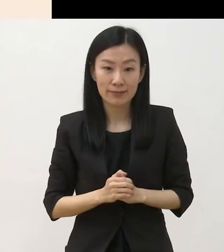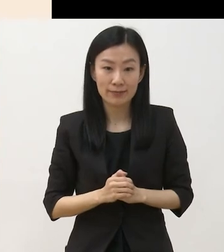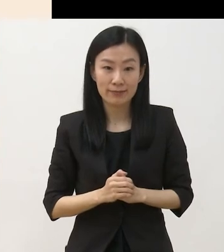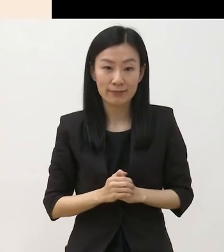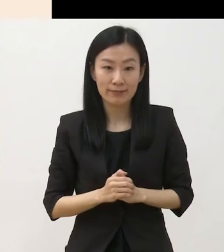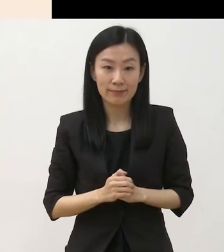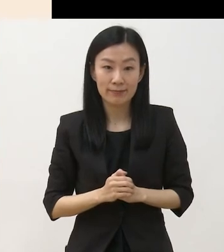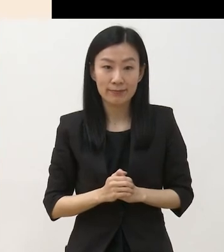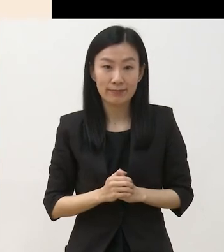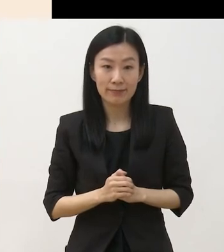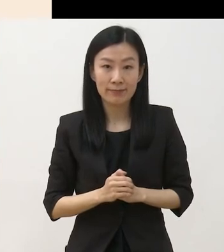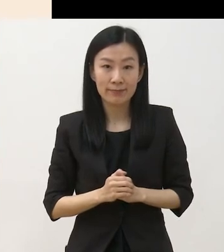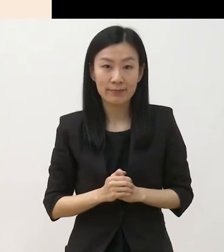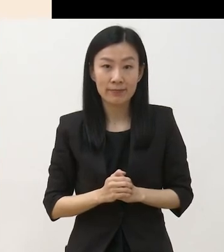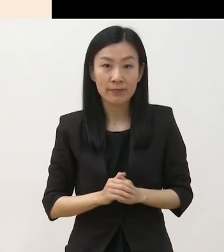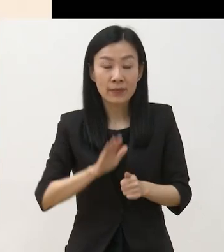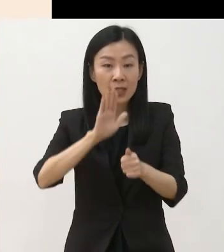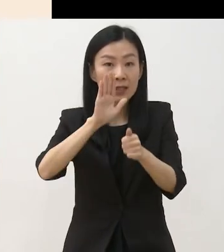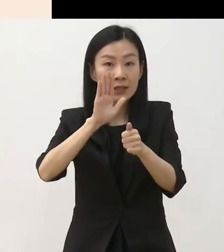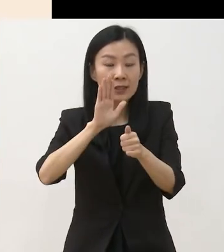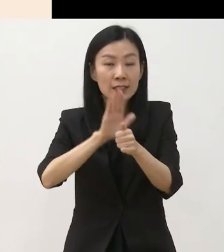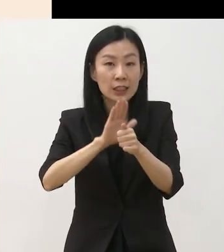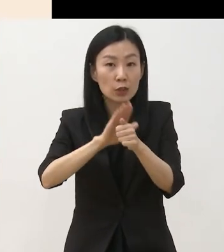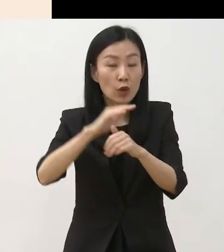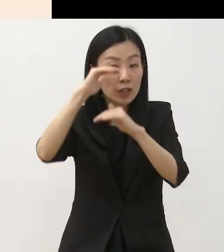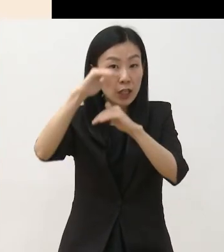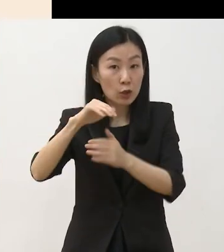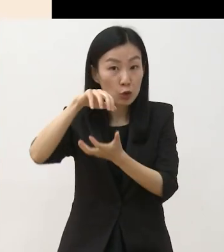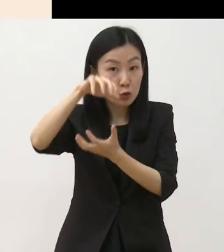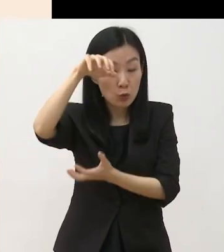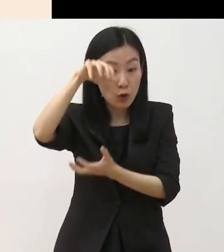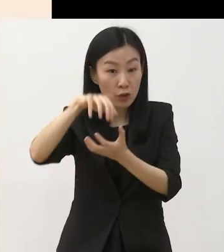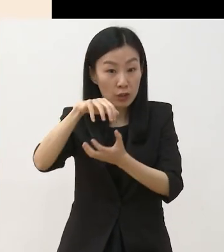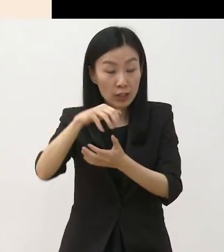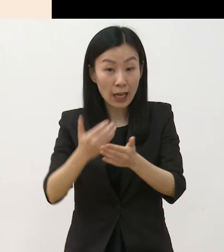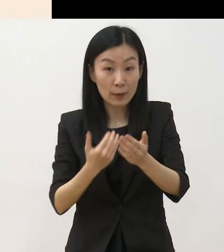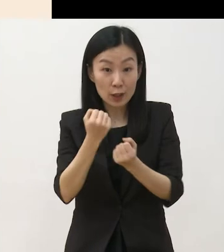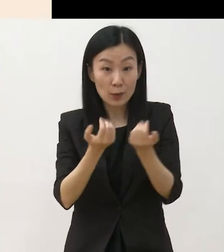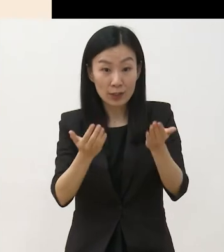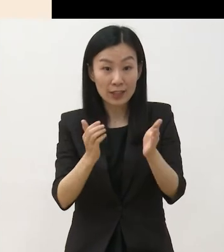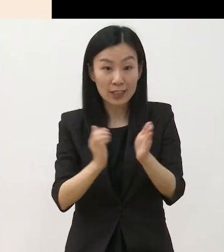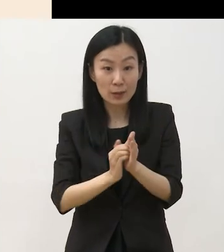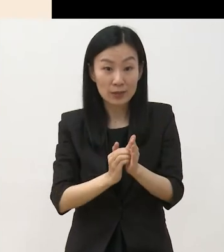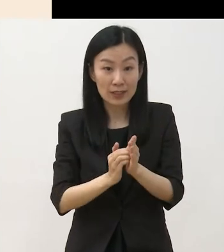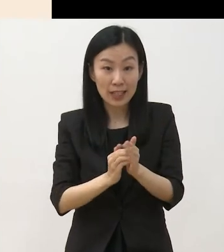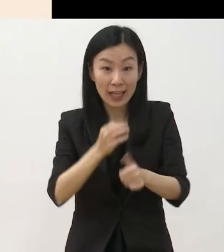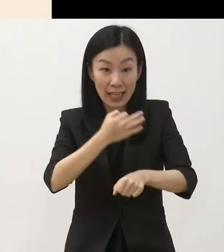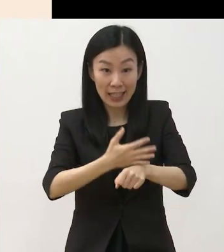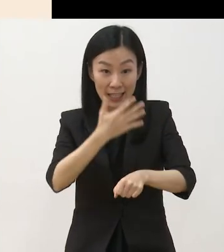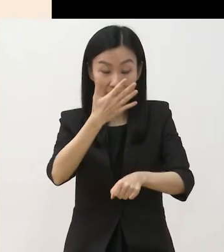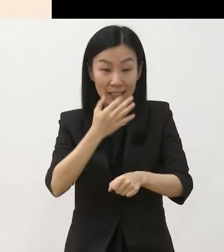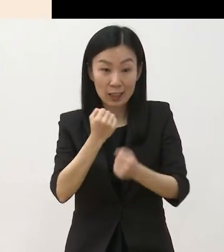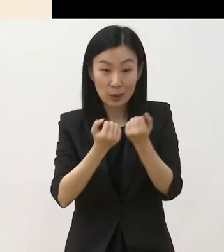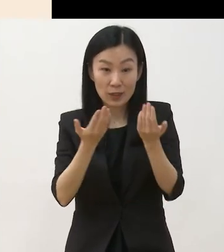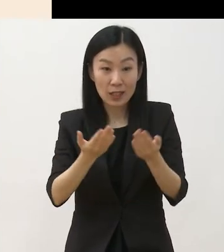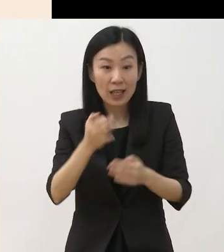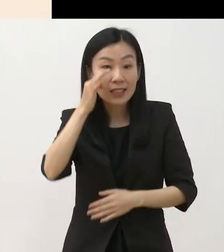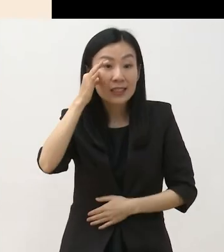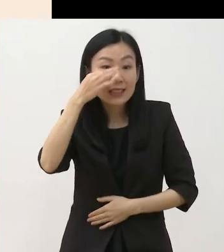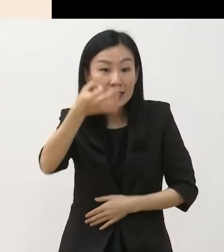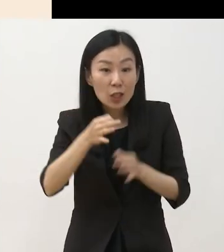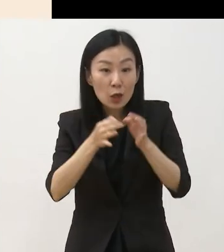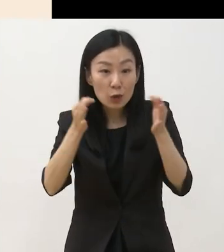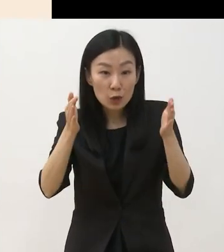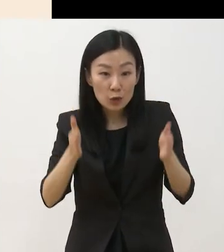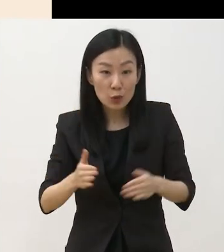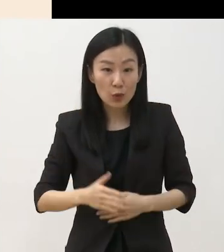네, 지원 내용 및 규모는 앞서 설명을 해드렸기 때문에 간단하게 설명을 드리면 지원 기간 10개월 동안 민간단체 월